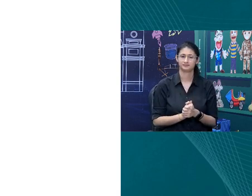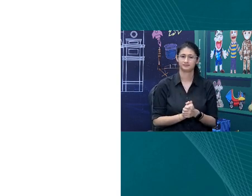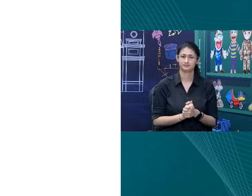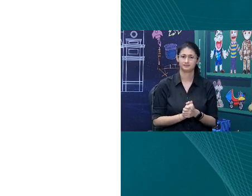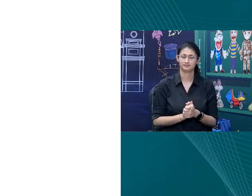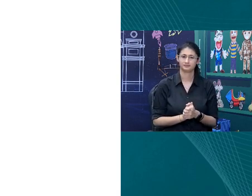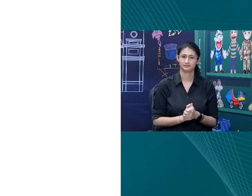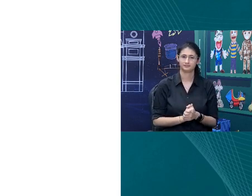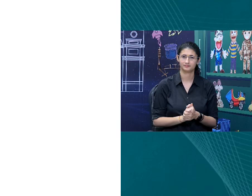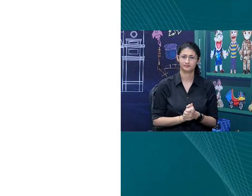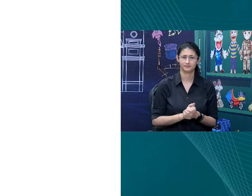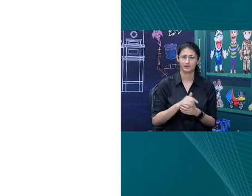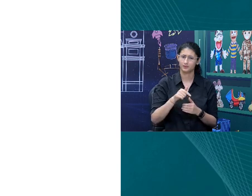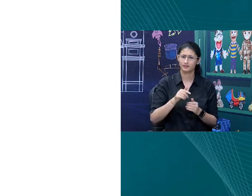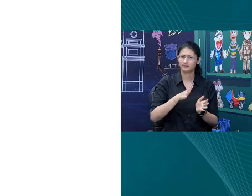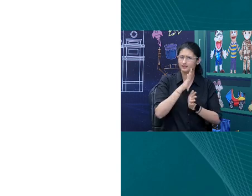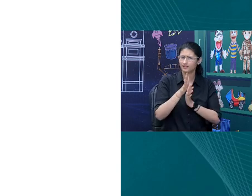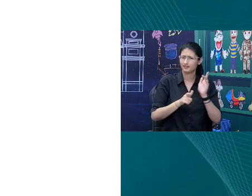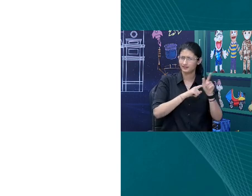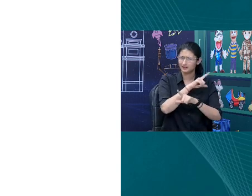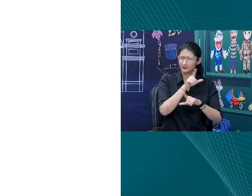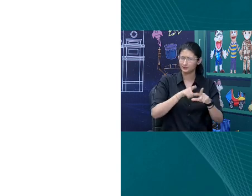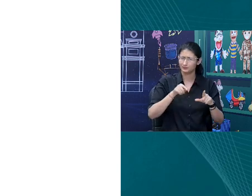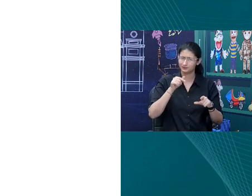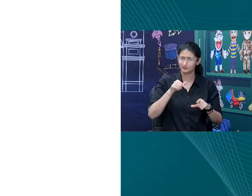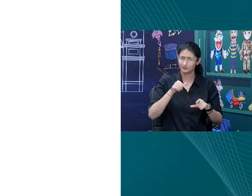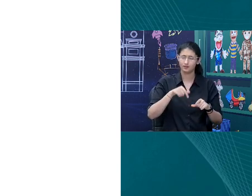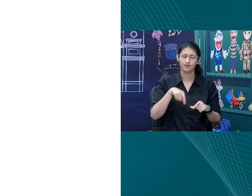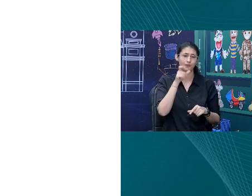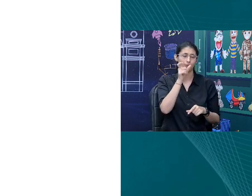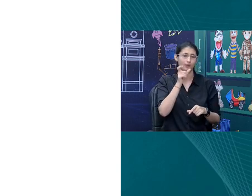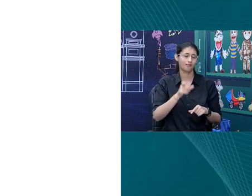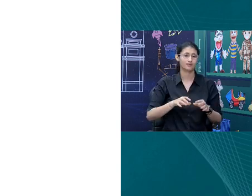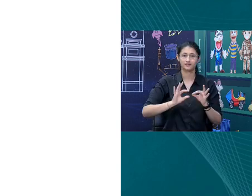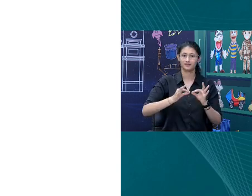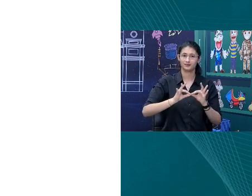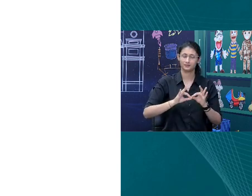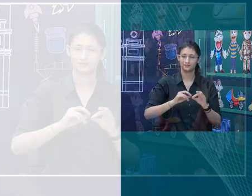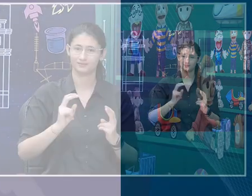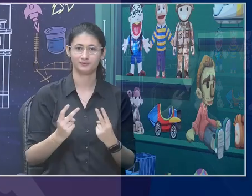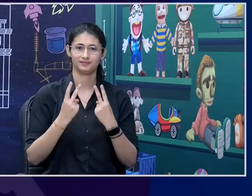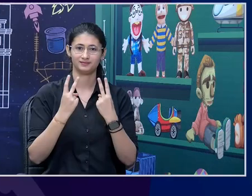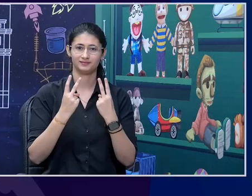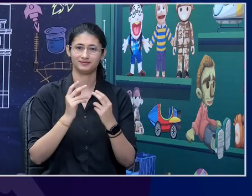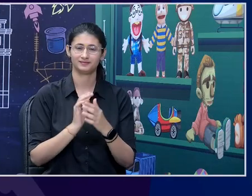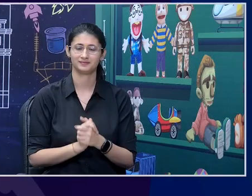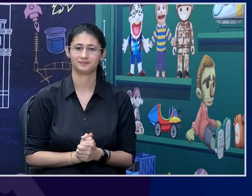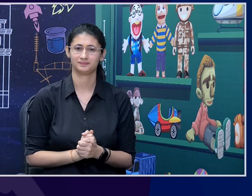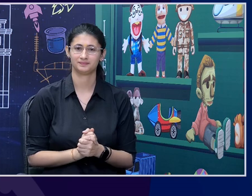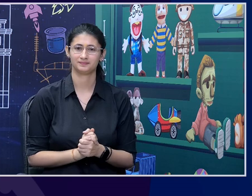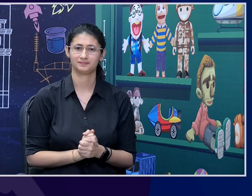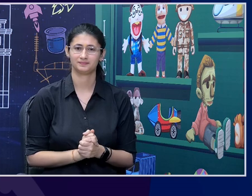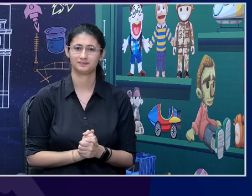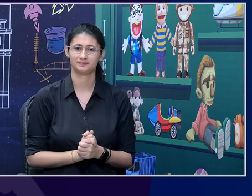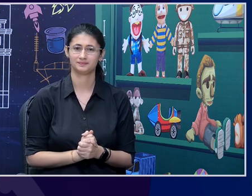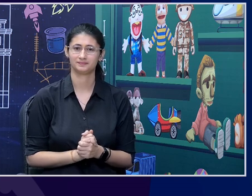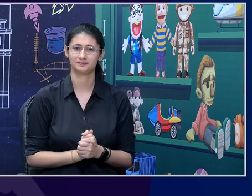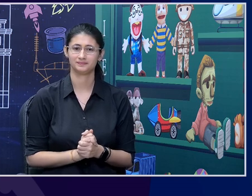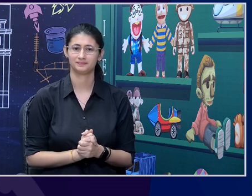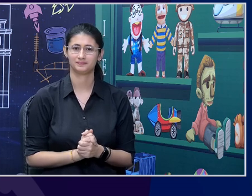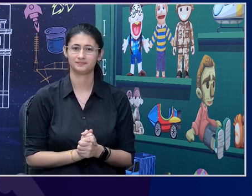तो चलिए यह देखा आपने साइन लैंग्वेज में कितने आसानी से मेघा ने आपके लिए इंटरप्रेट किए और मुझे लगता है